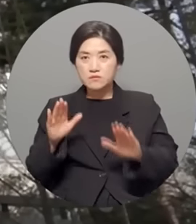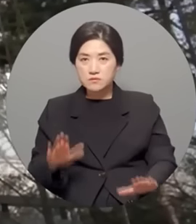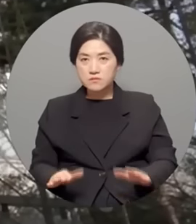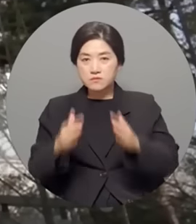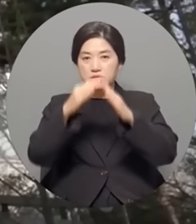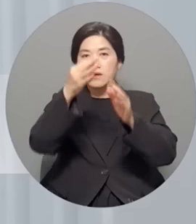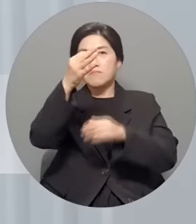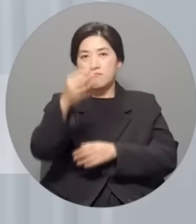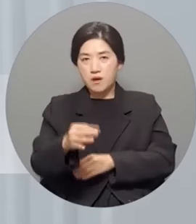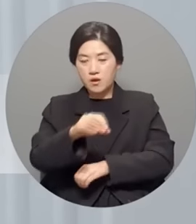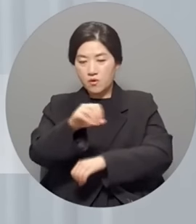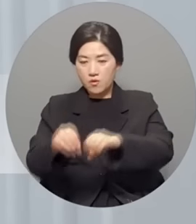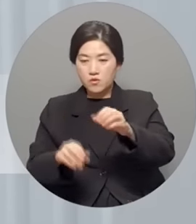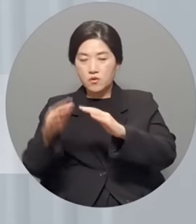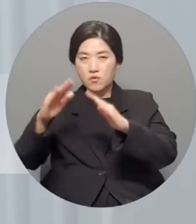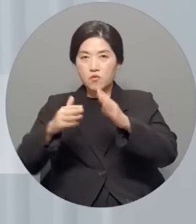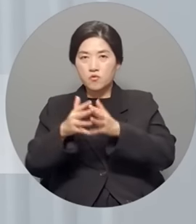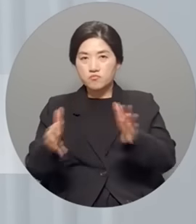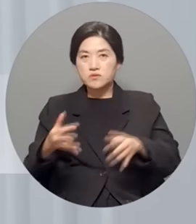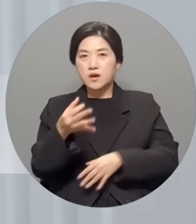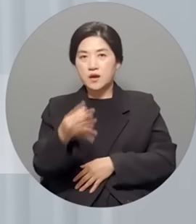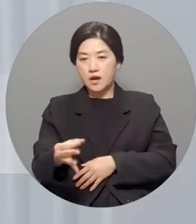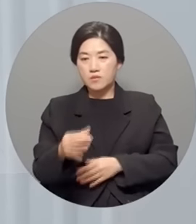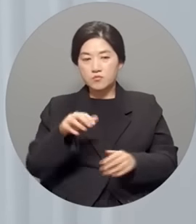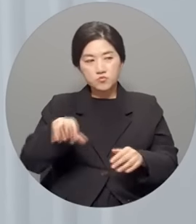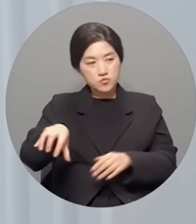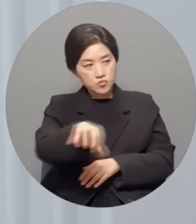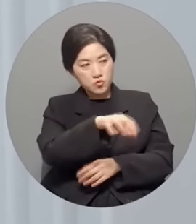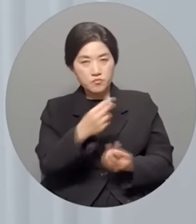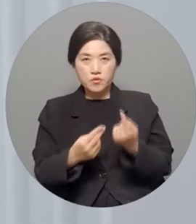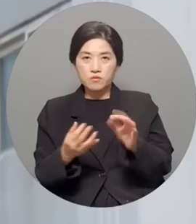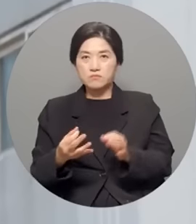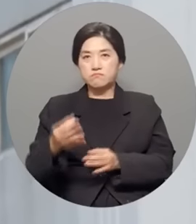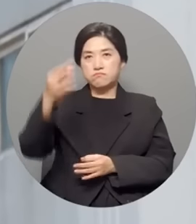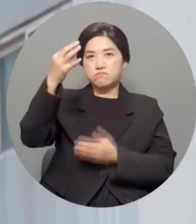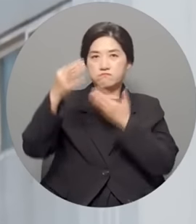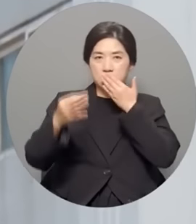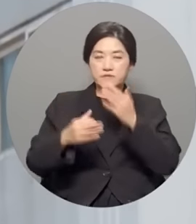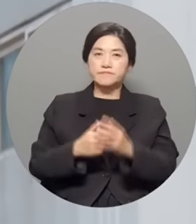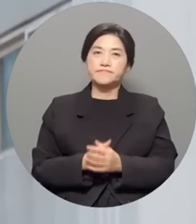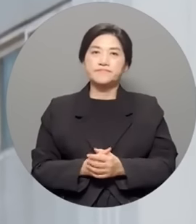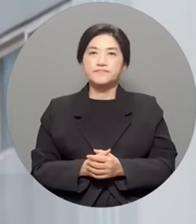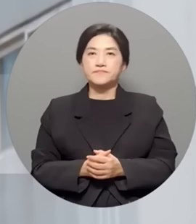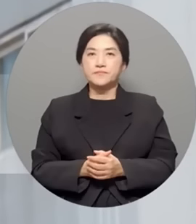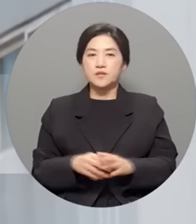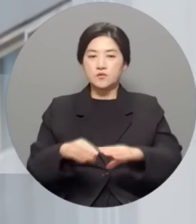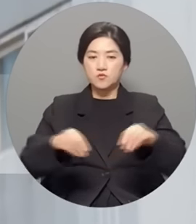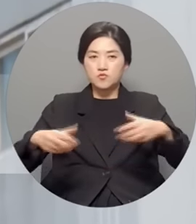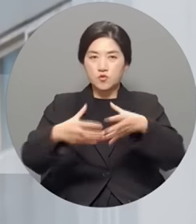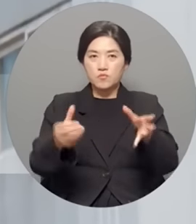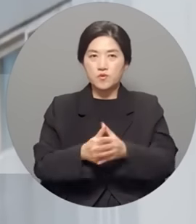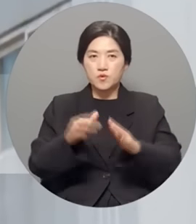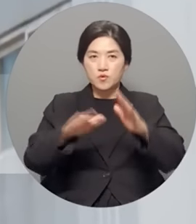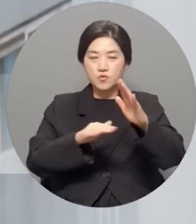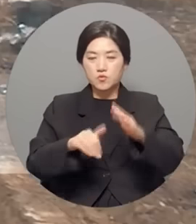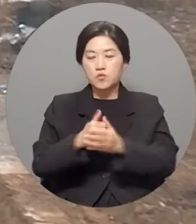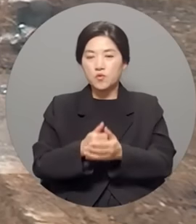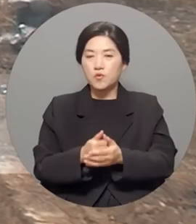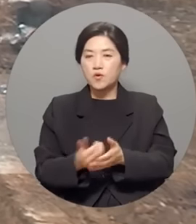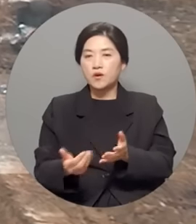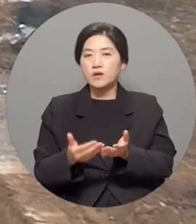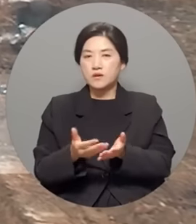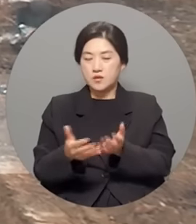떨어져 오히려 공공분양 분양가가 주변 시세보다 높아질 수도 있습니다. 국토부는 공공분양주택은